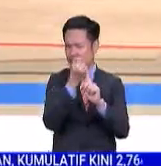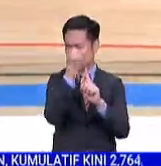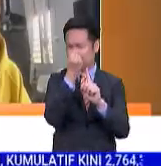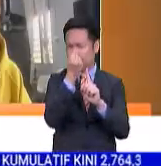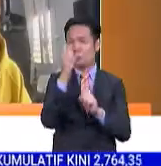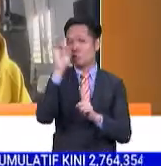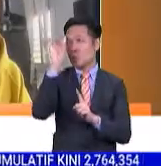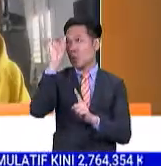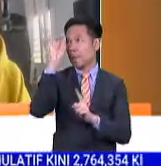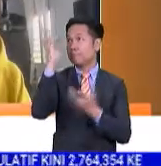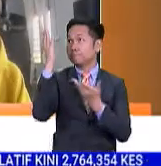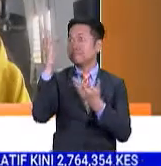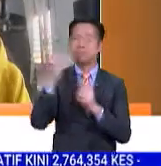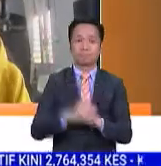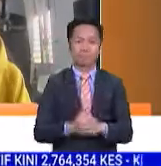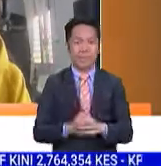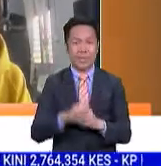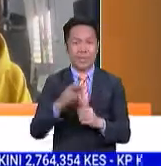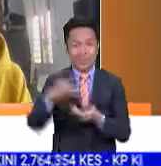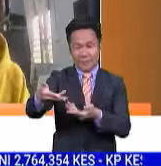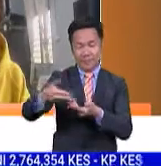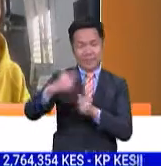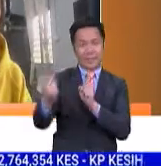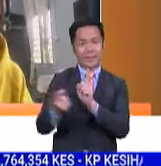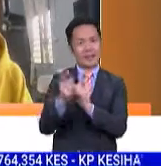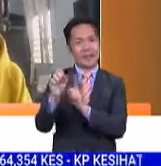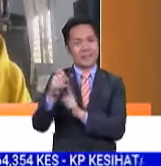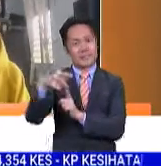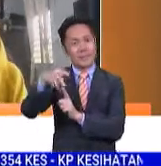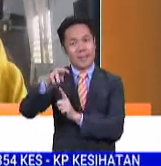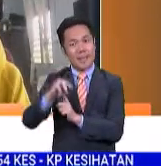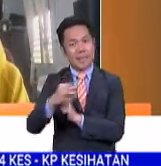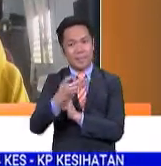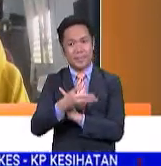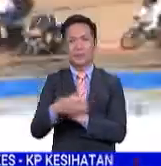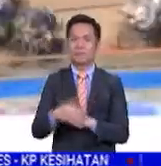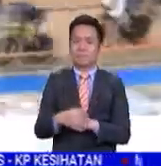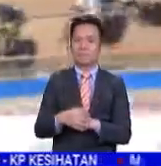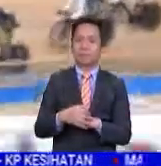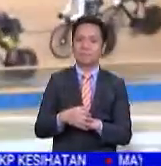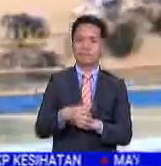Beliau berkata demikian selepas menjadi tetamu Selamat Pagi Malaysia di Angkasa Puri.